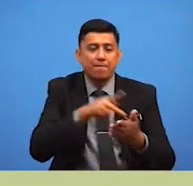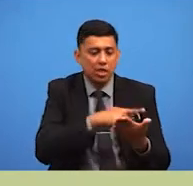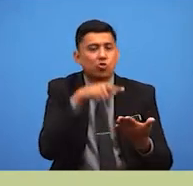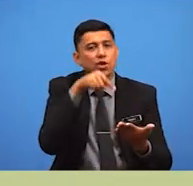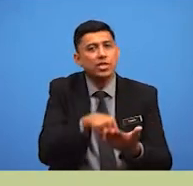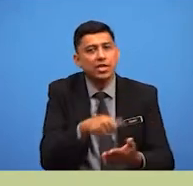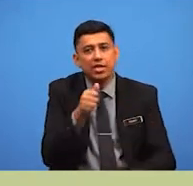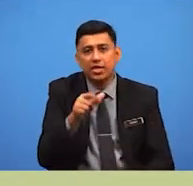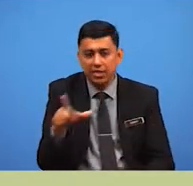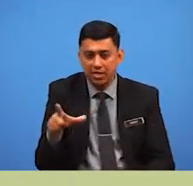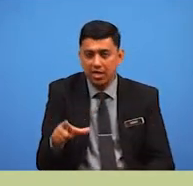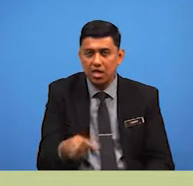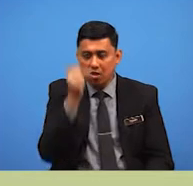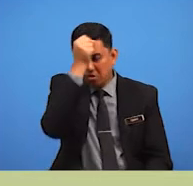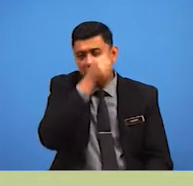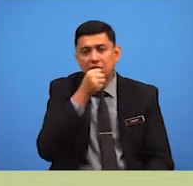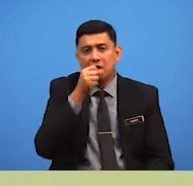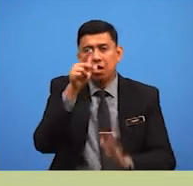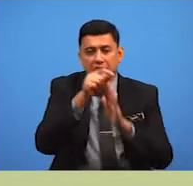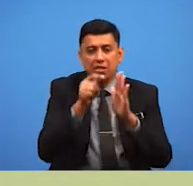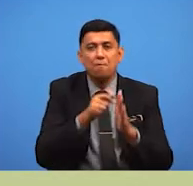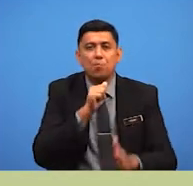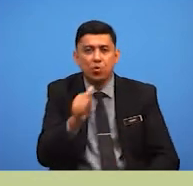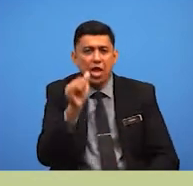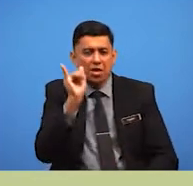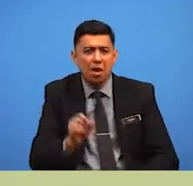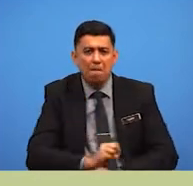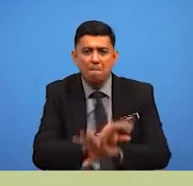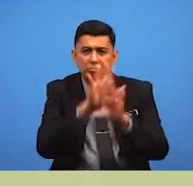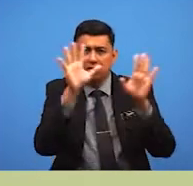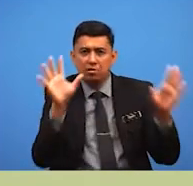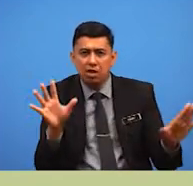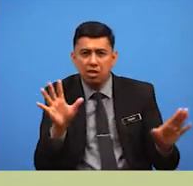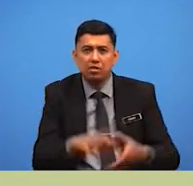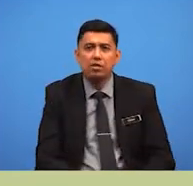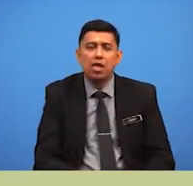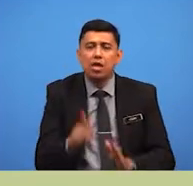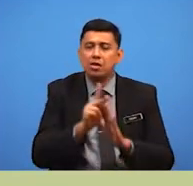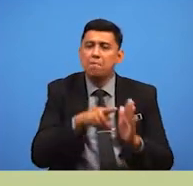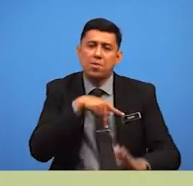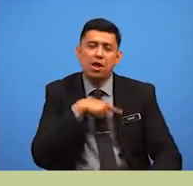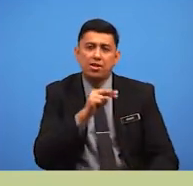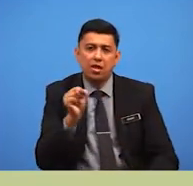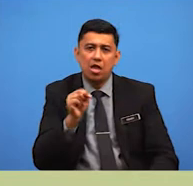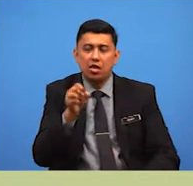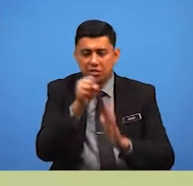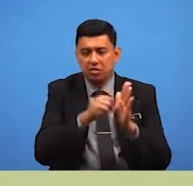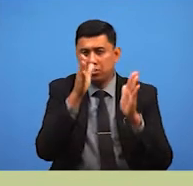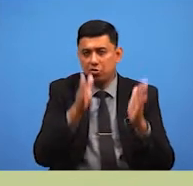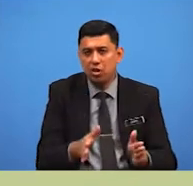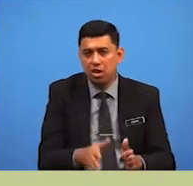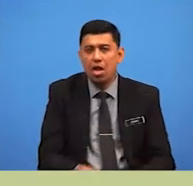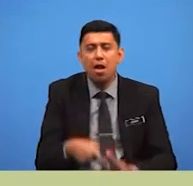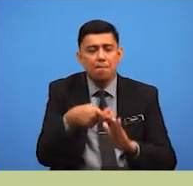ialah, sikap terpuji yang mampu menyerlahkan kepribadian seseorang. Persoalan